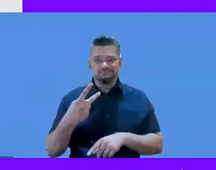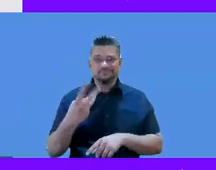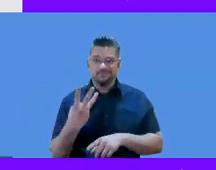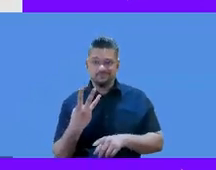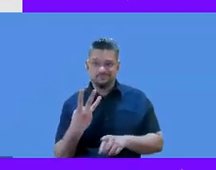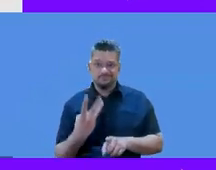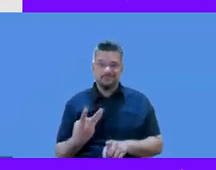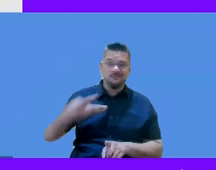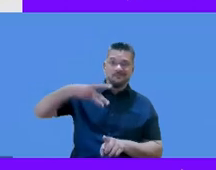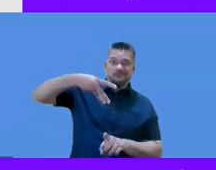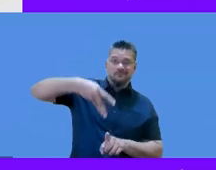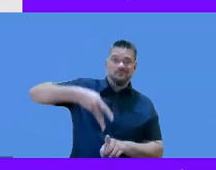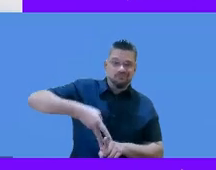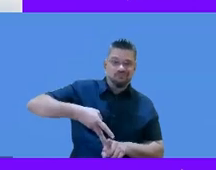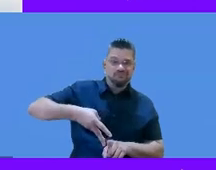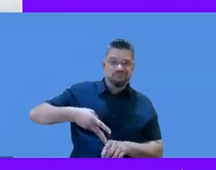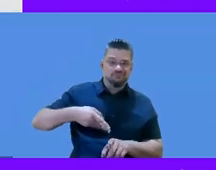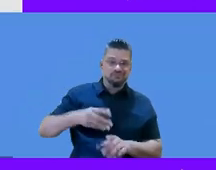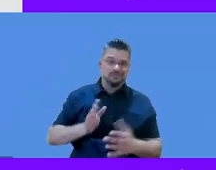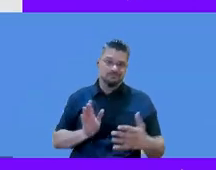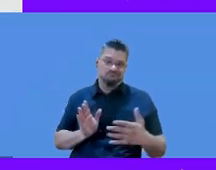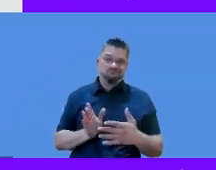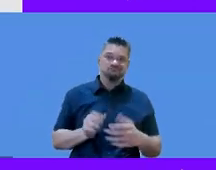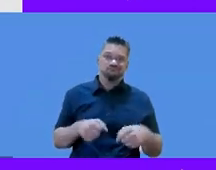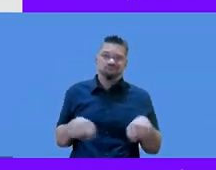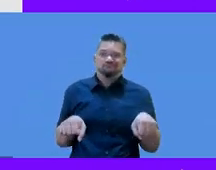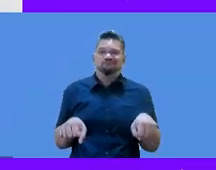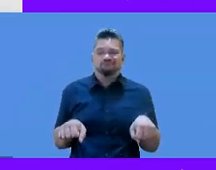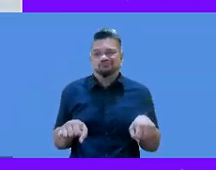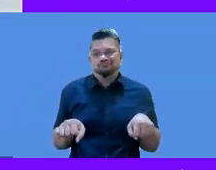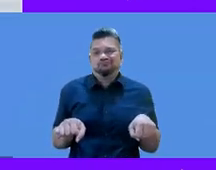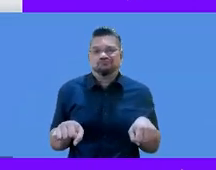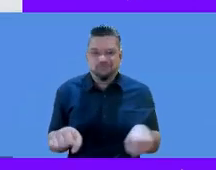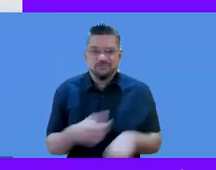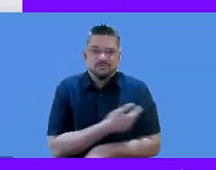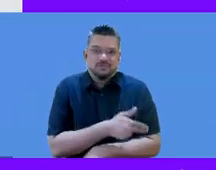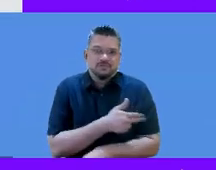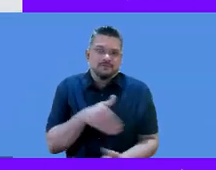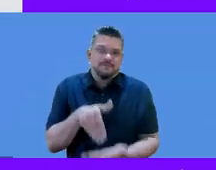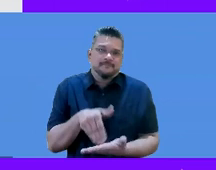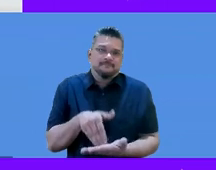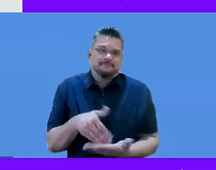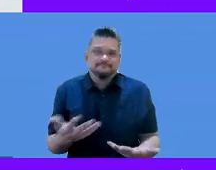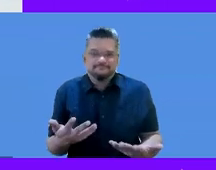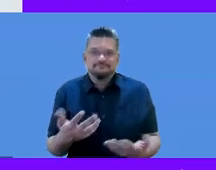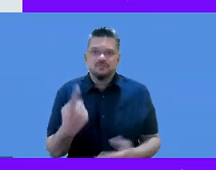Analipa shilingi 1000 anachukua hapo hospitali au kwa anaipanda daladala ni anachukua 500